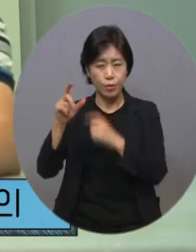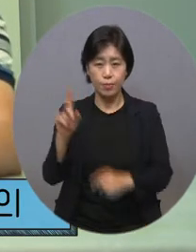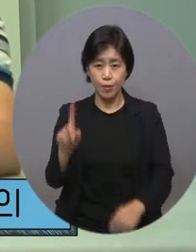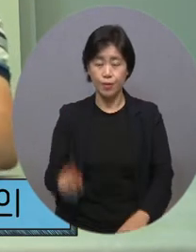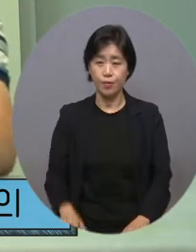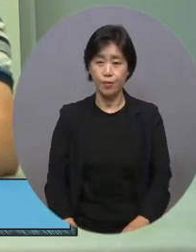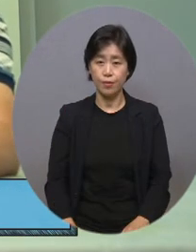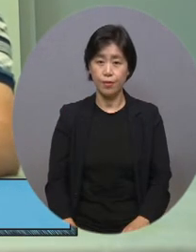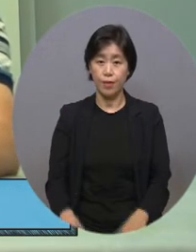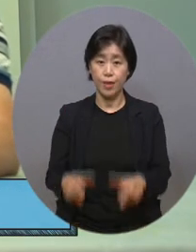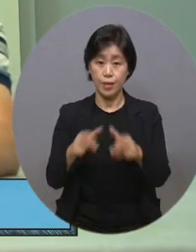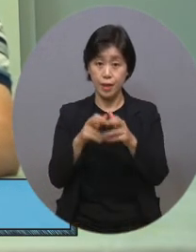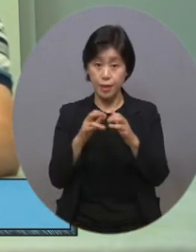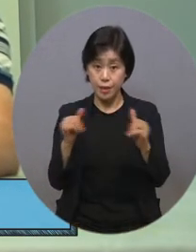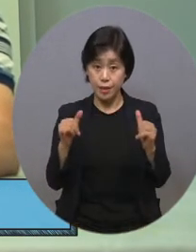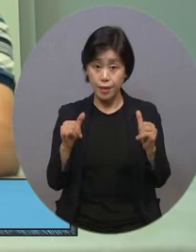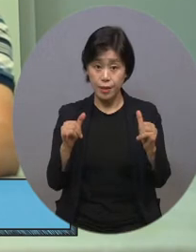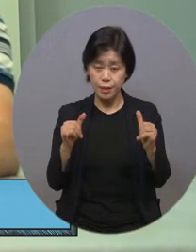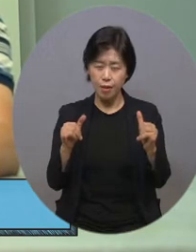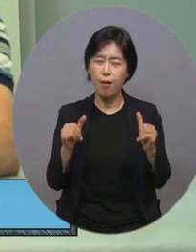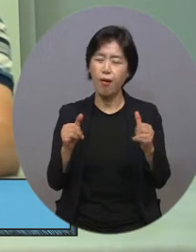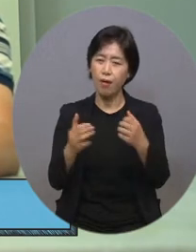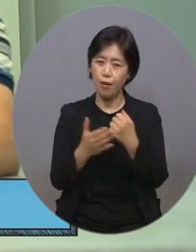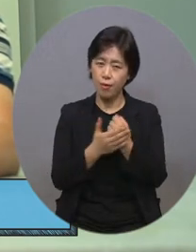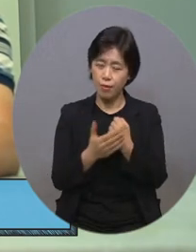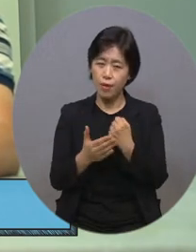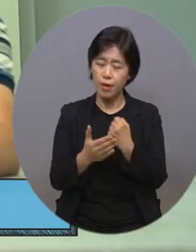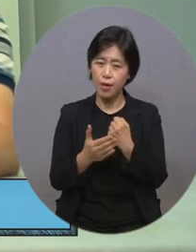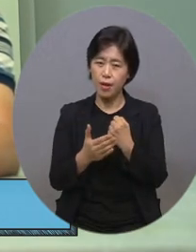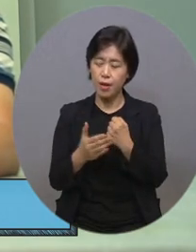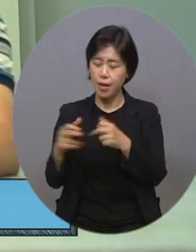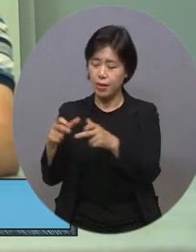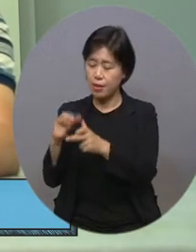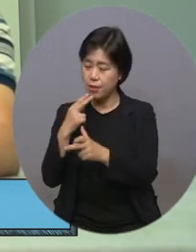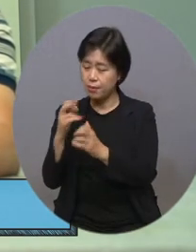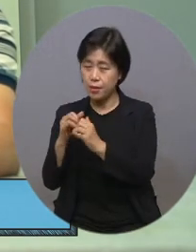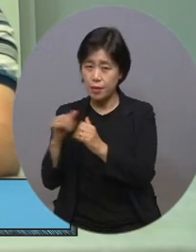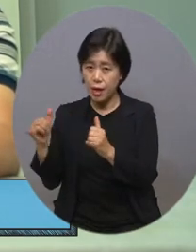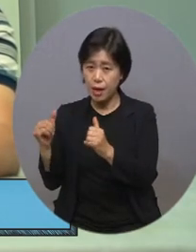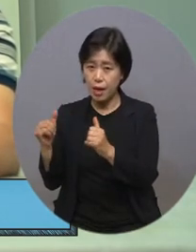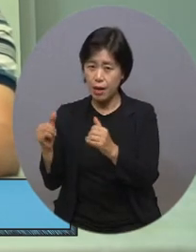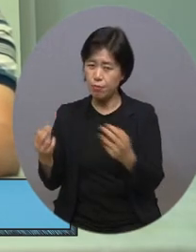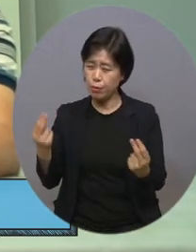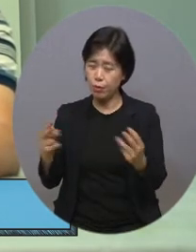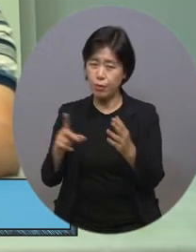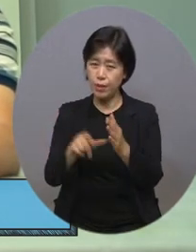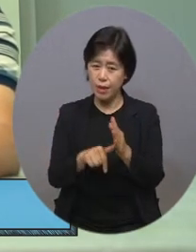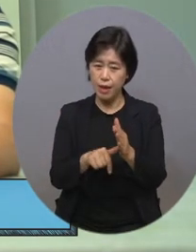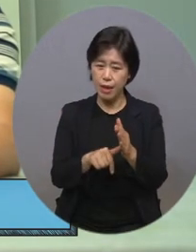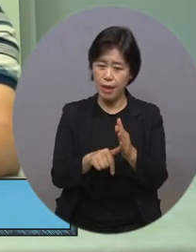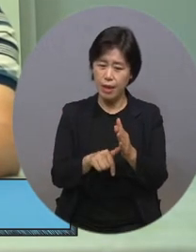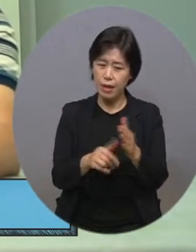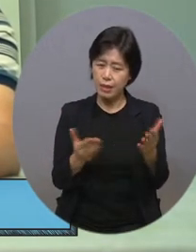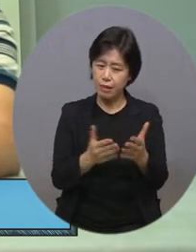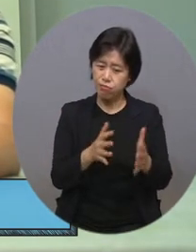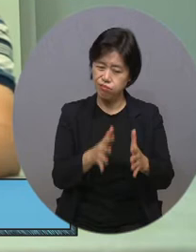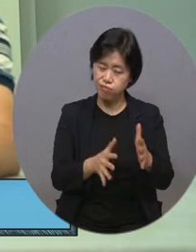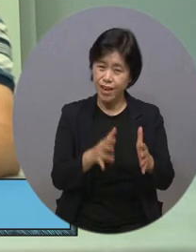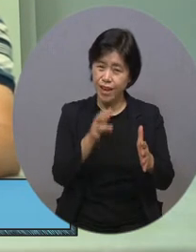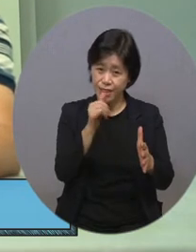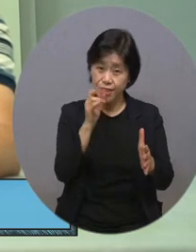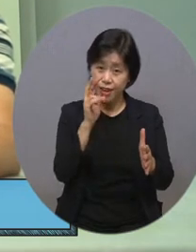장애 직원들의 생산성이 비장애 직원들의 생산 수준하고는 아무래도 초기에는 좀 떨어지는 건